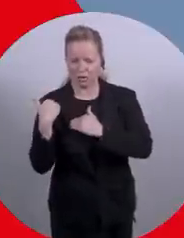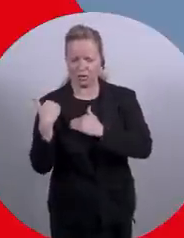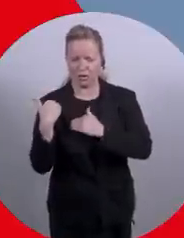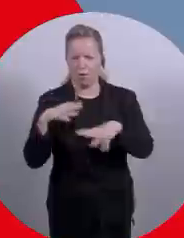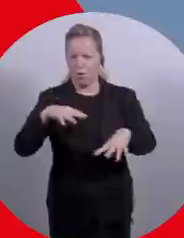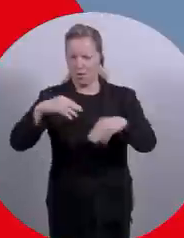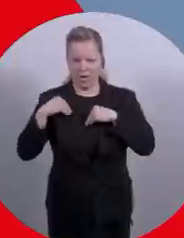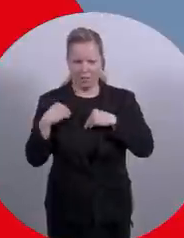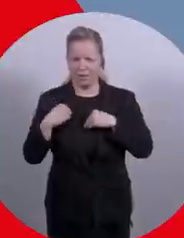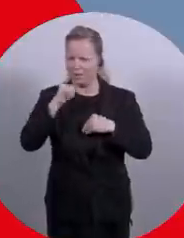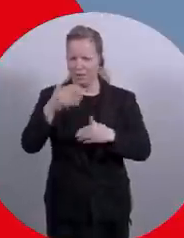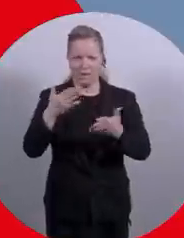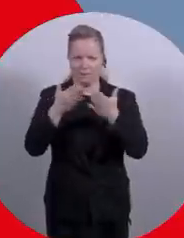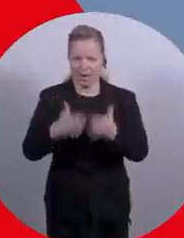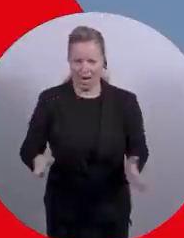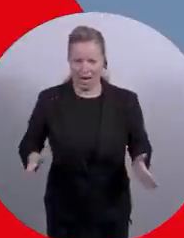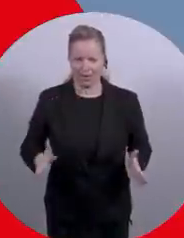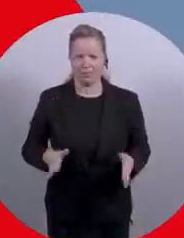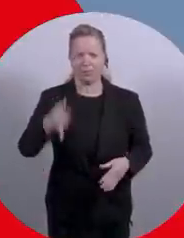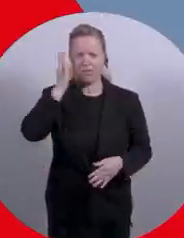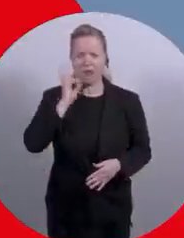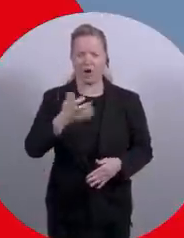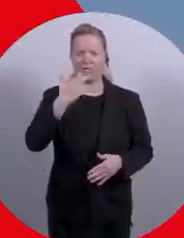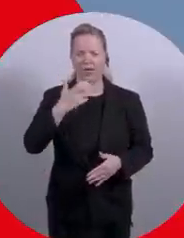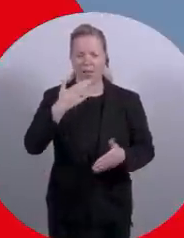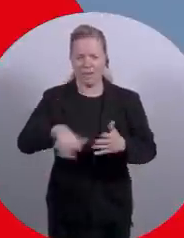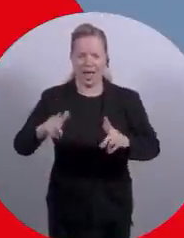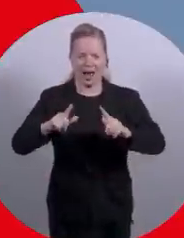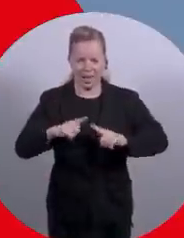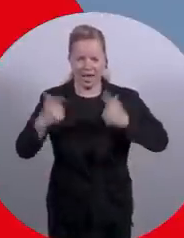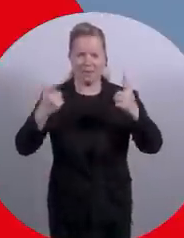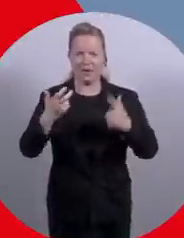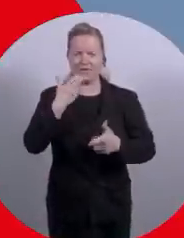wollen mehr leben und die Frauen wollen vor allem auch mehr Zeit